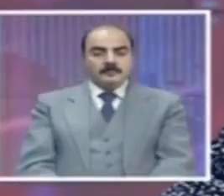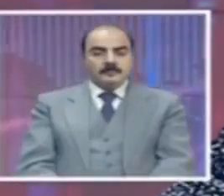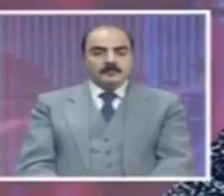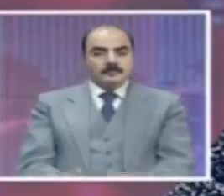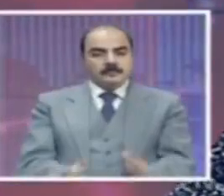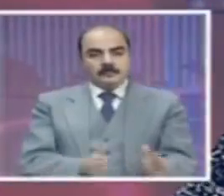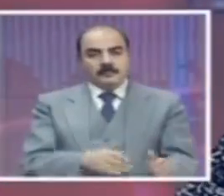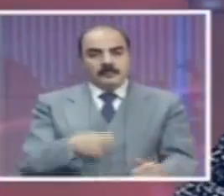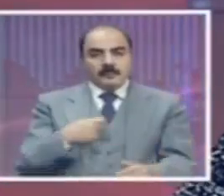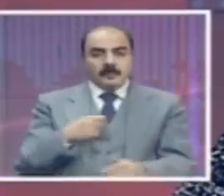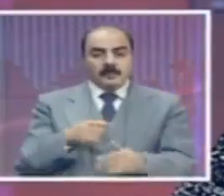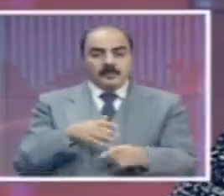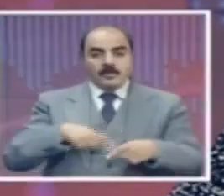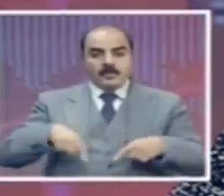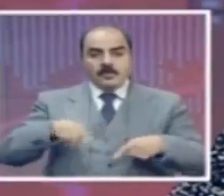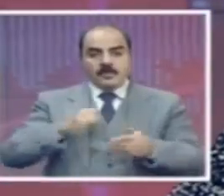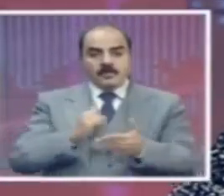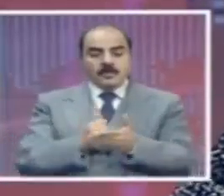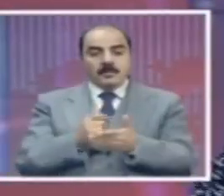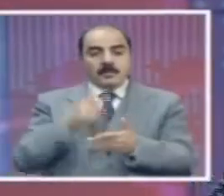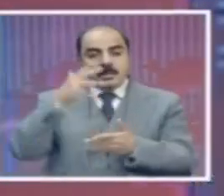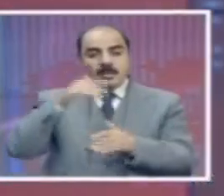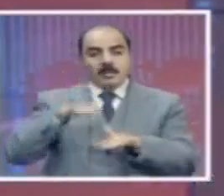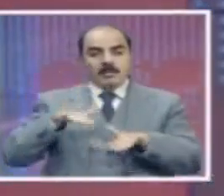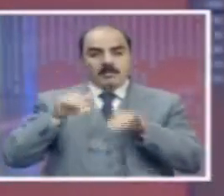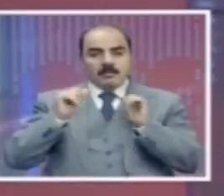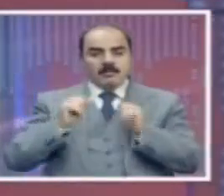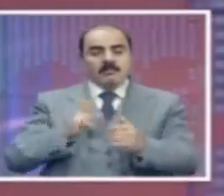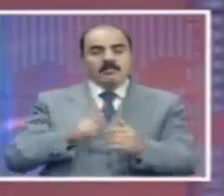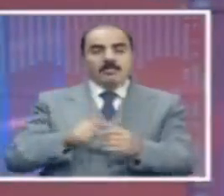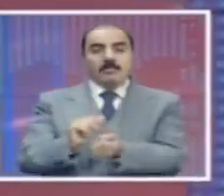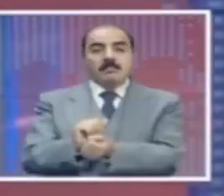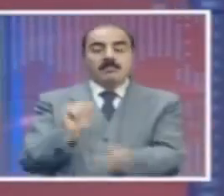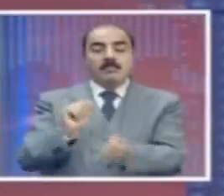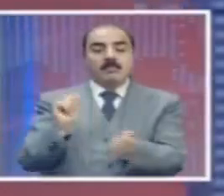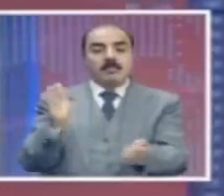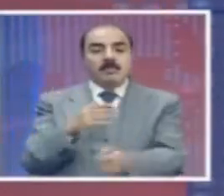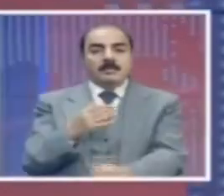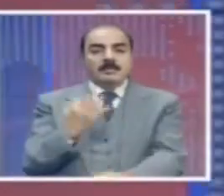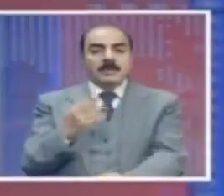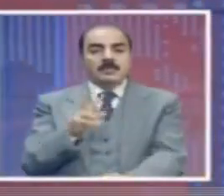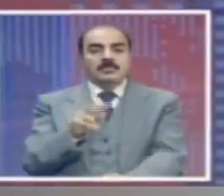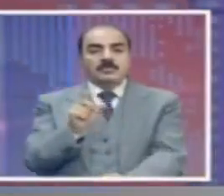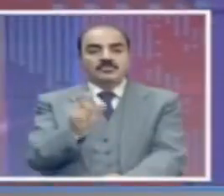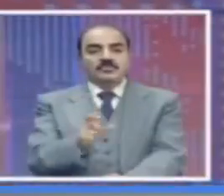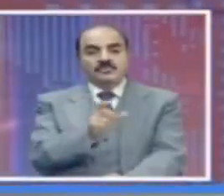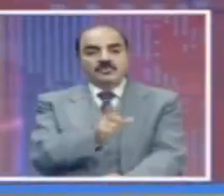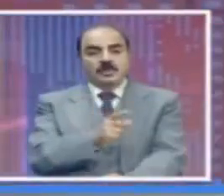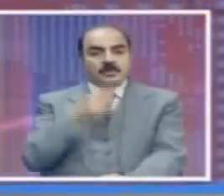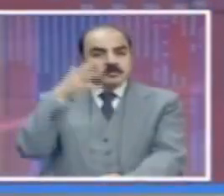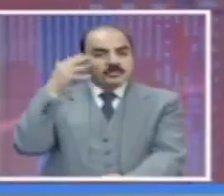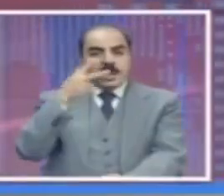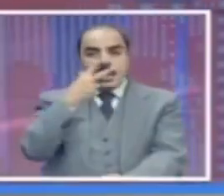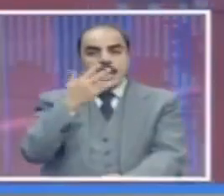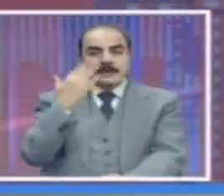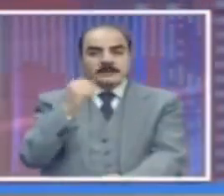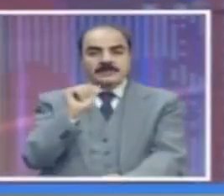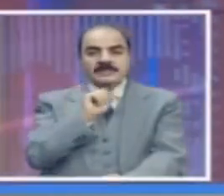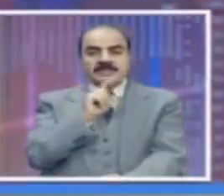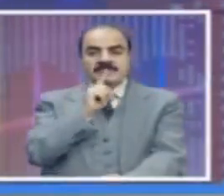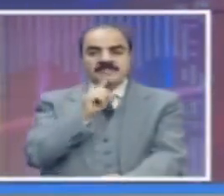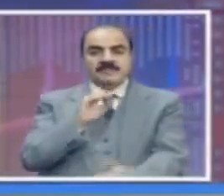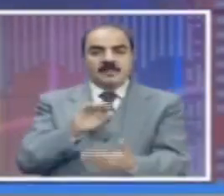في المقابل أعلن البيت الأبيض أن الرئيس المنتهي ولايته دونالد ترامب أصدر عفوا عن 73 شخصا بينهم